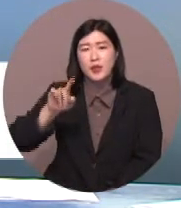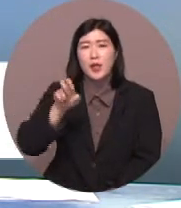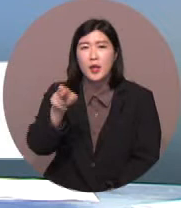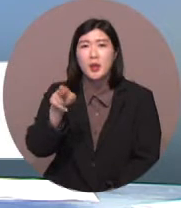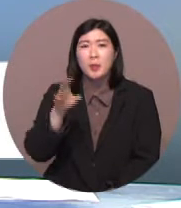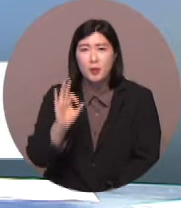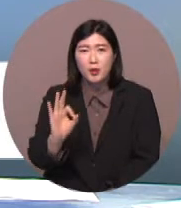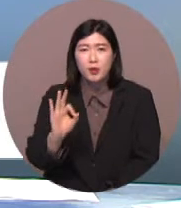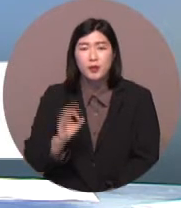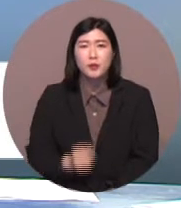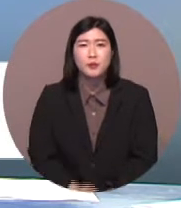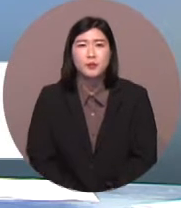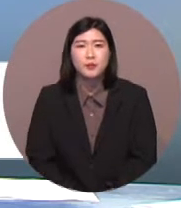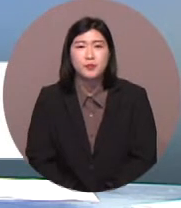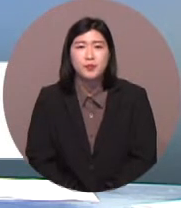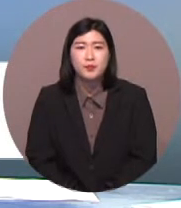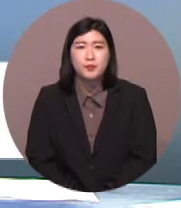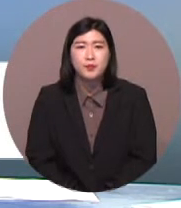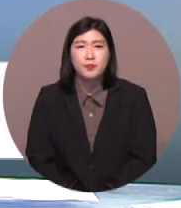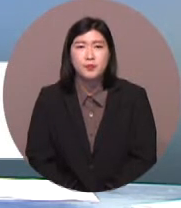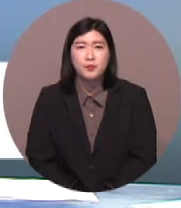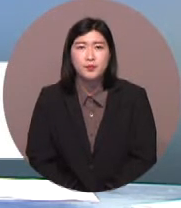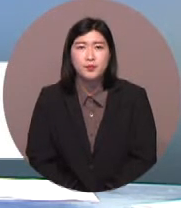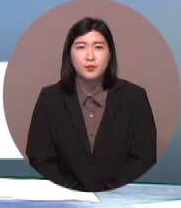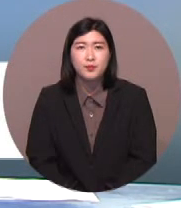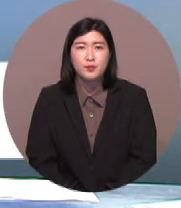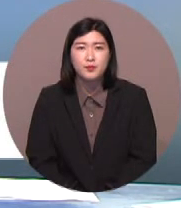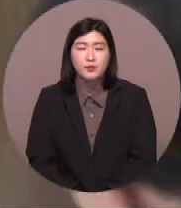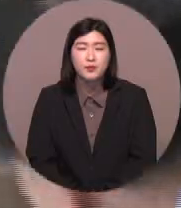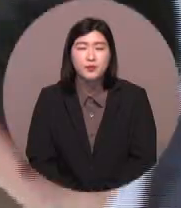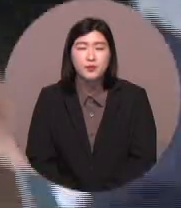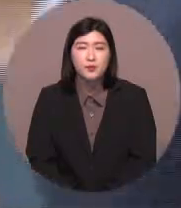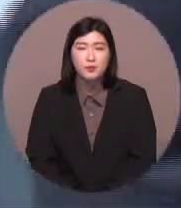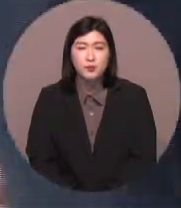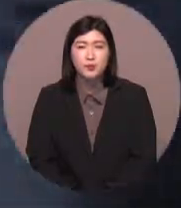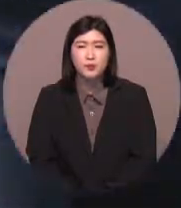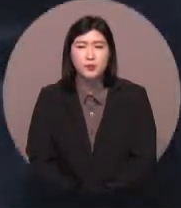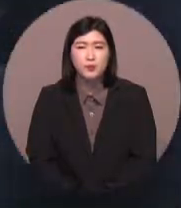더불어민주당 대선 후보입니다. 한신구 기자의 보도입니다.